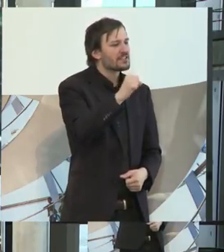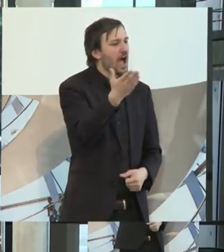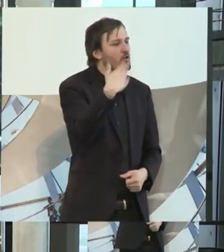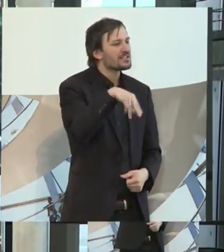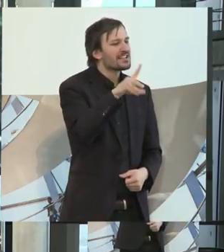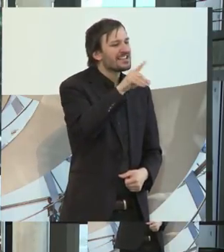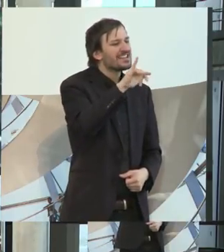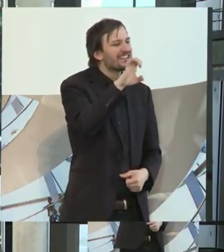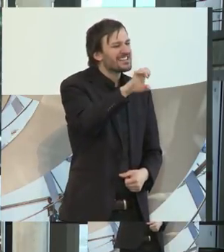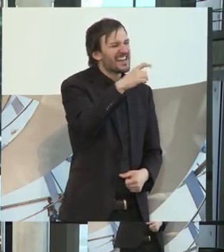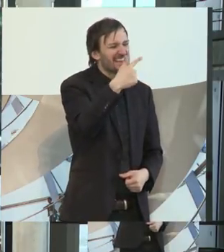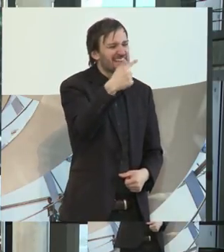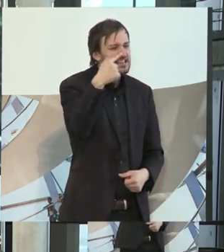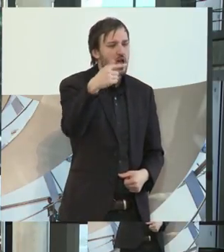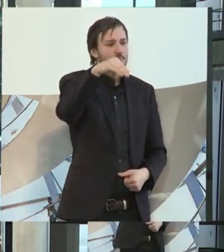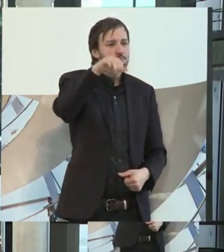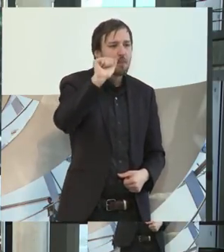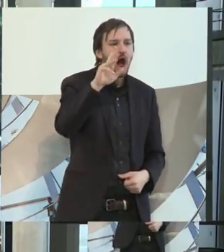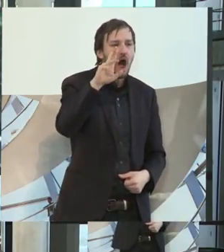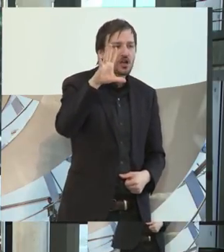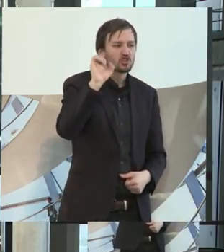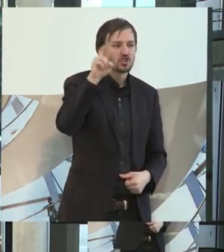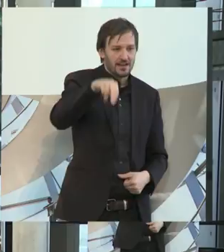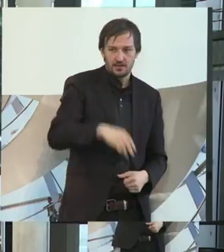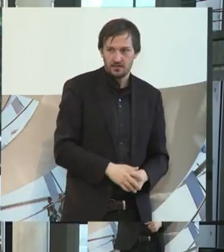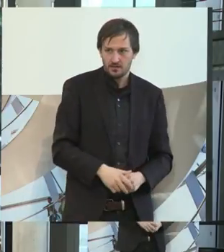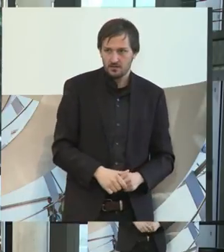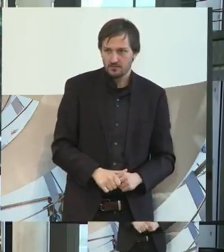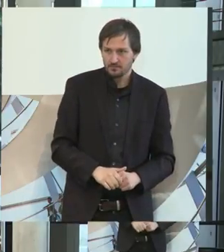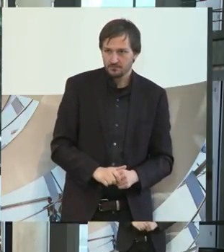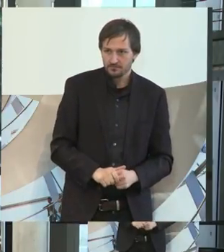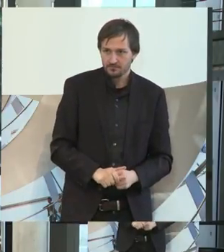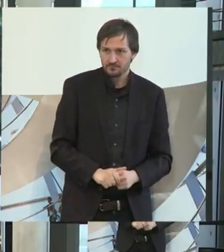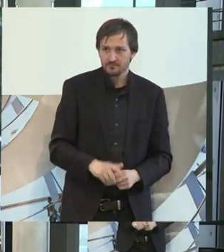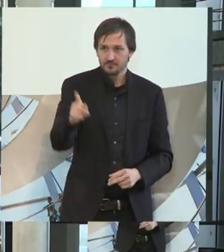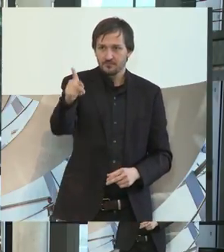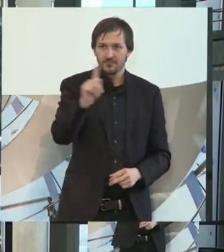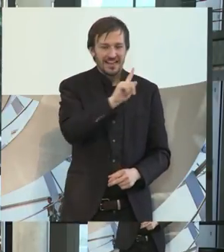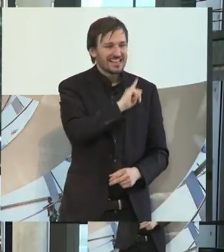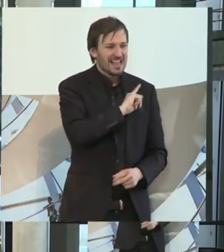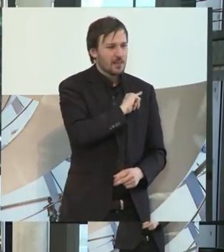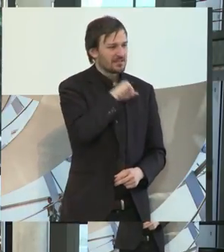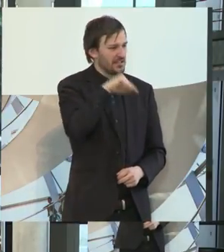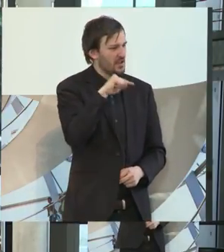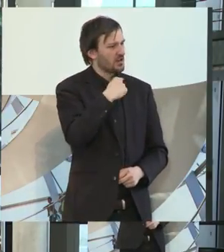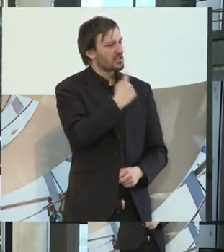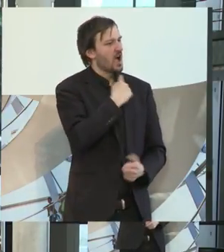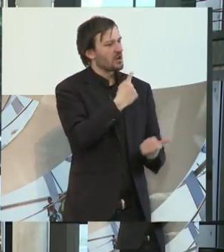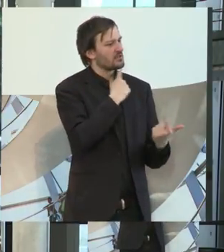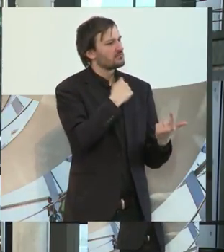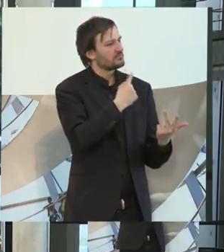Dithmarschen. Ja, also ich muss den hier geäußerten